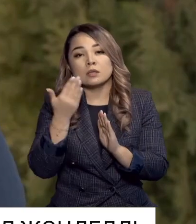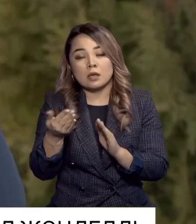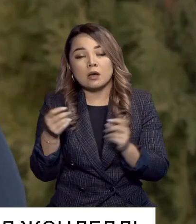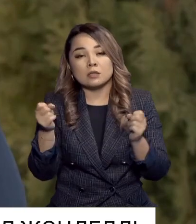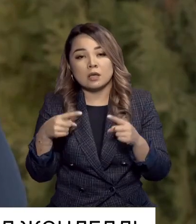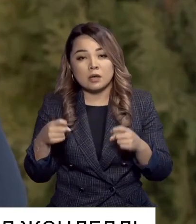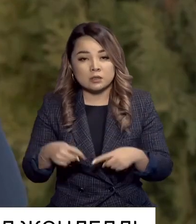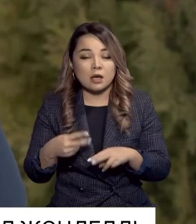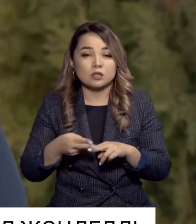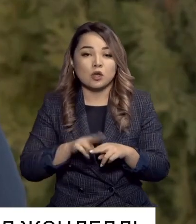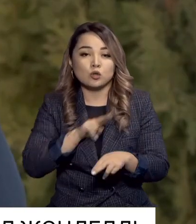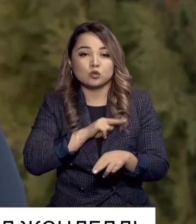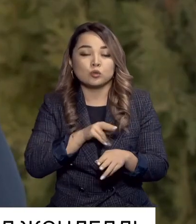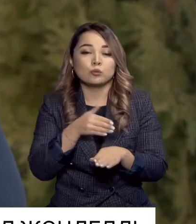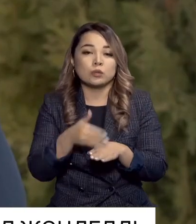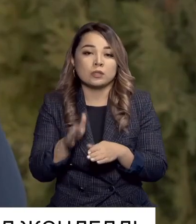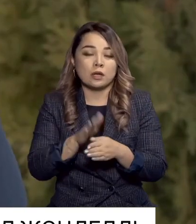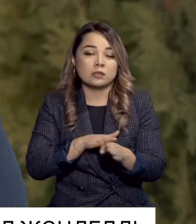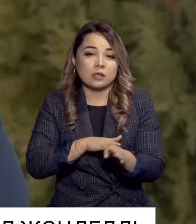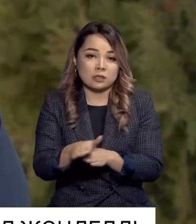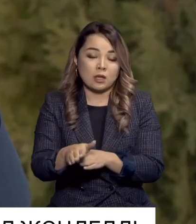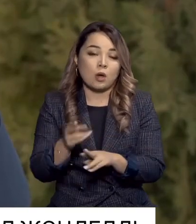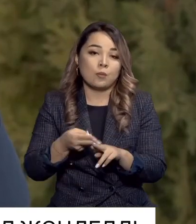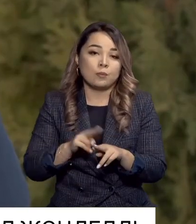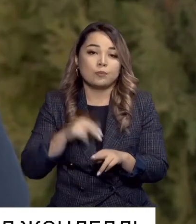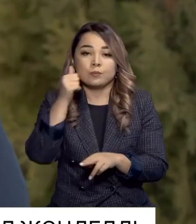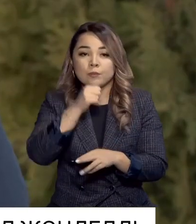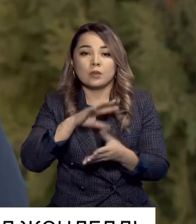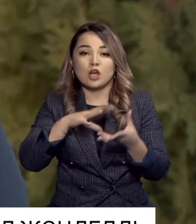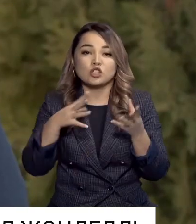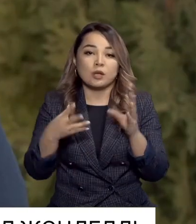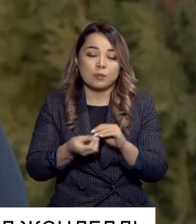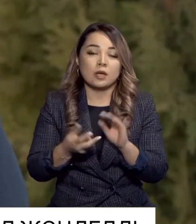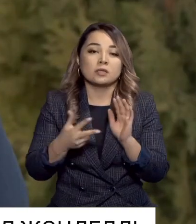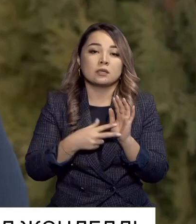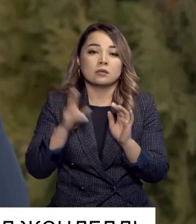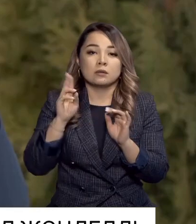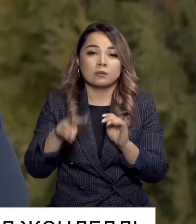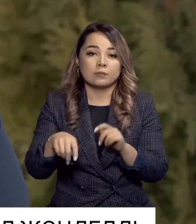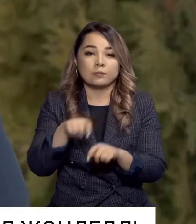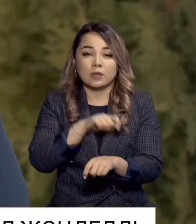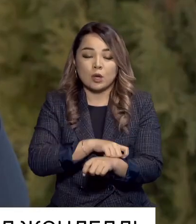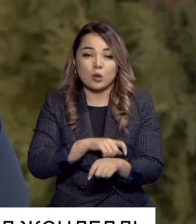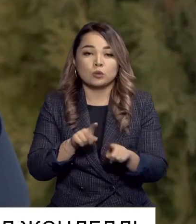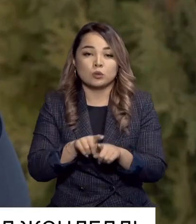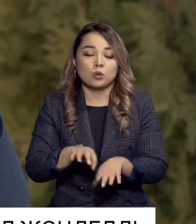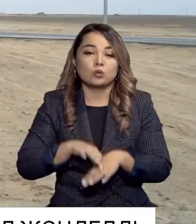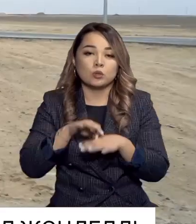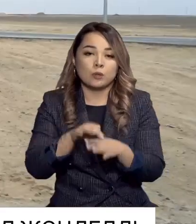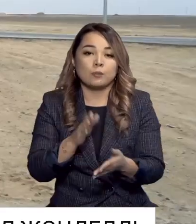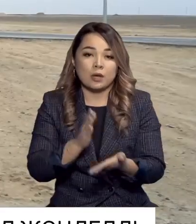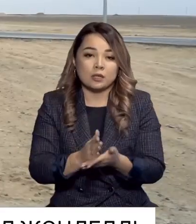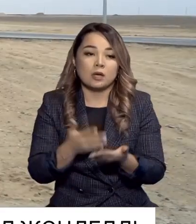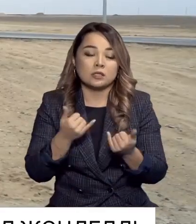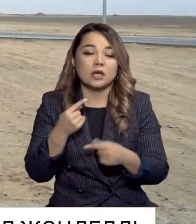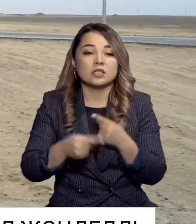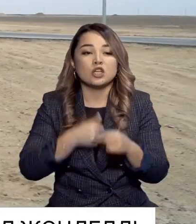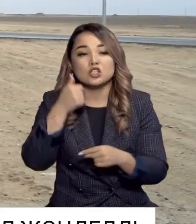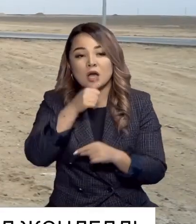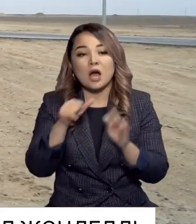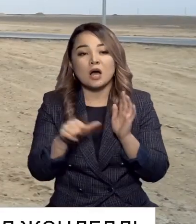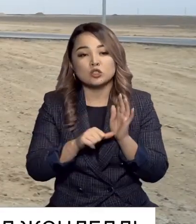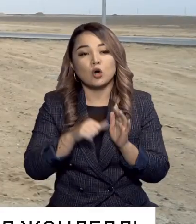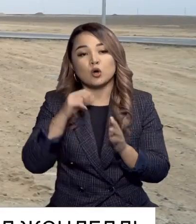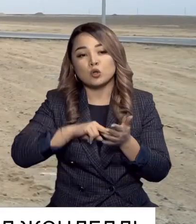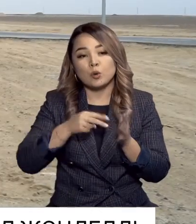сәйкес жөндеу жұмысын жүргізіп жатыр. Биылғы жылға жалпы 8 километр автомобиль жолын асфальттау көзделген. Келесі жылы 6 жоба